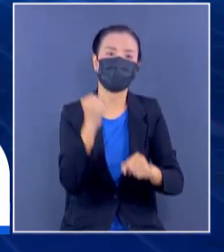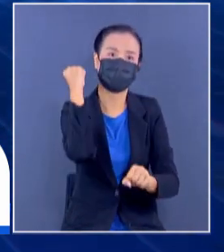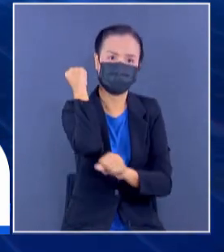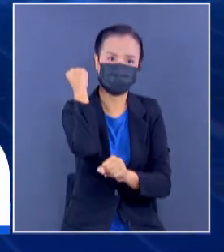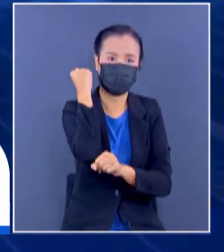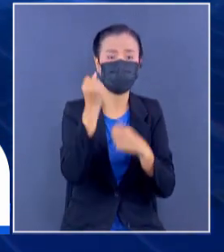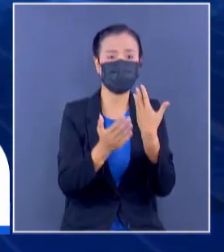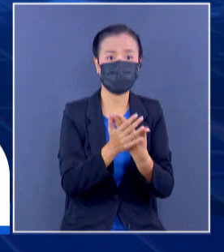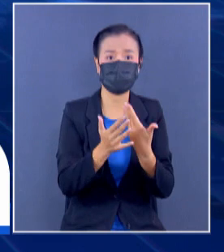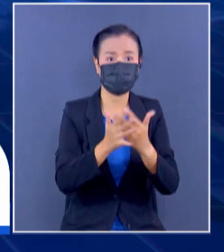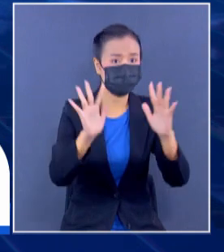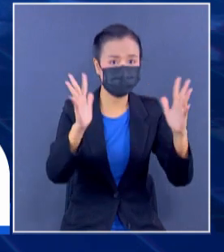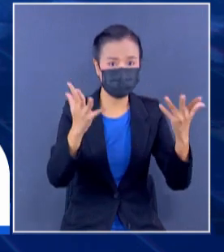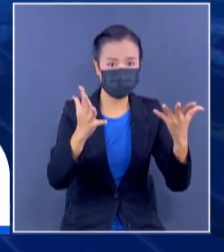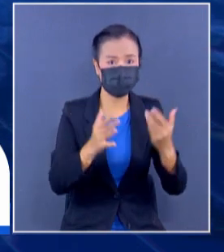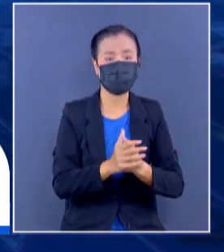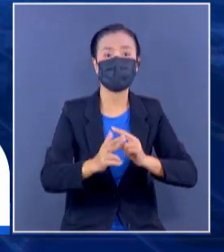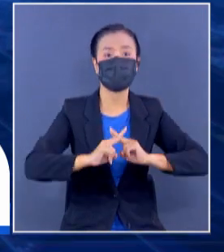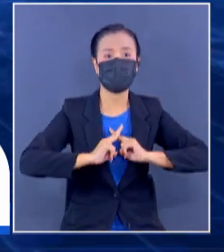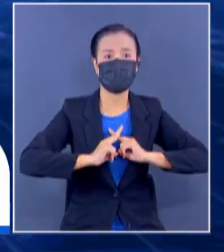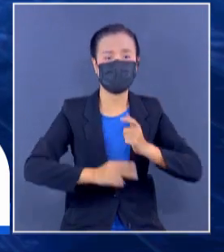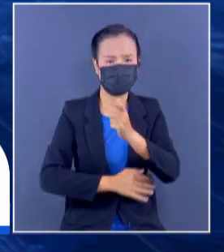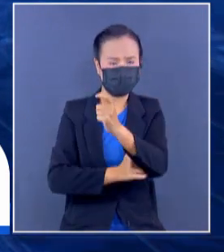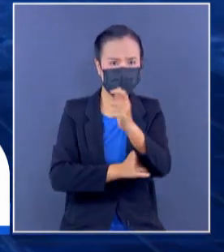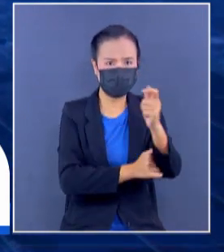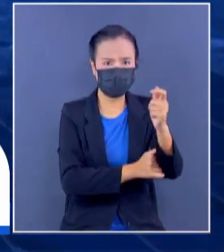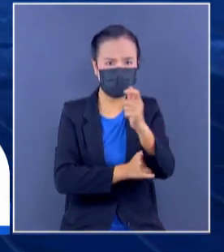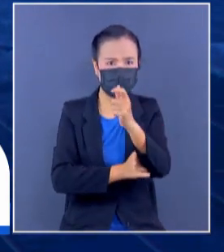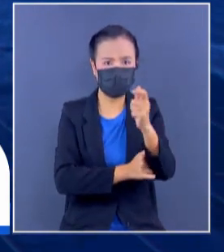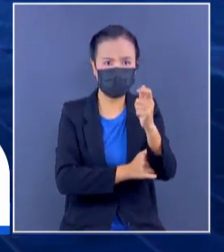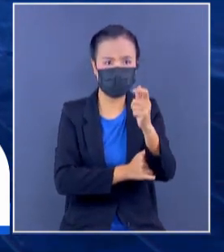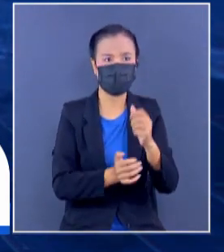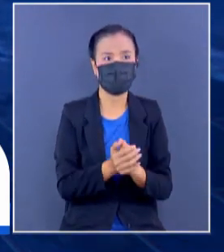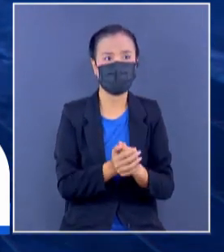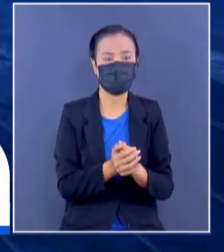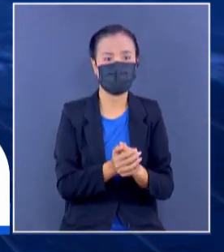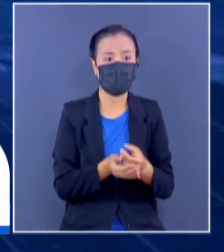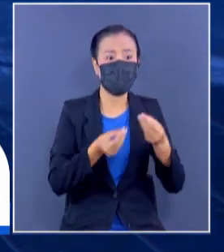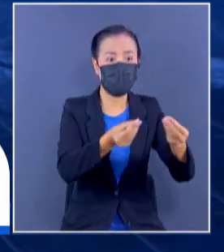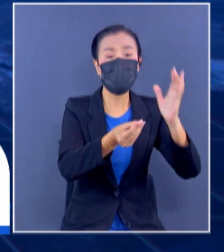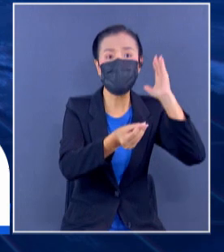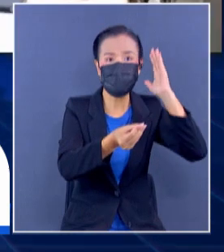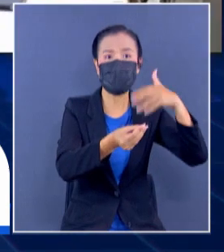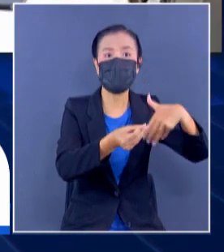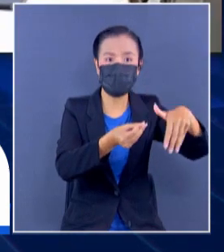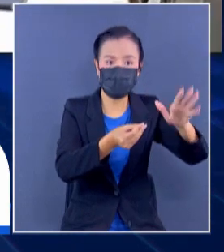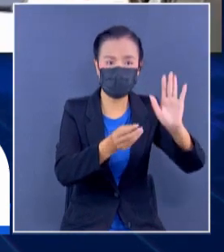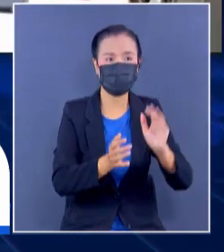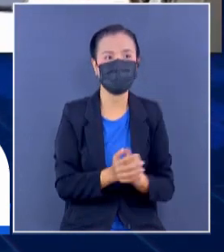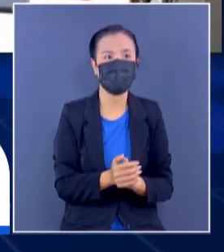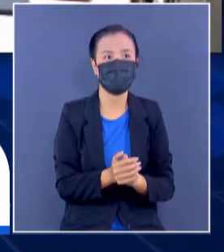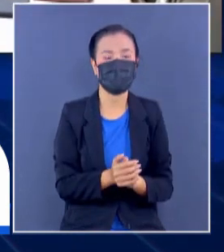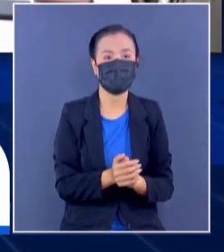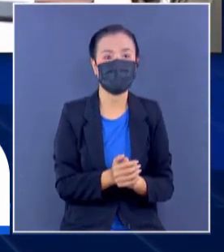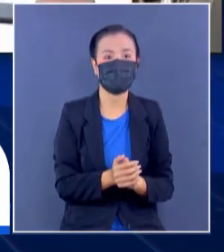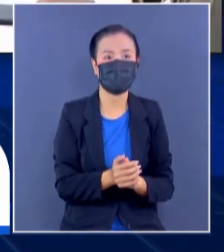นไม่มีเงินโดยเธอเนี่ยเป็นผู้ถ่ายคลิปเองนะครับแล้วก็ให้คลิปกับผู้ชายคนดังกล่าวด้วยครับแต่คลิ